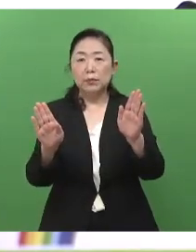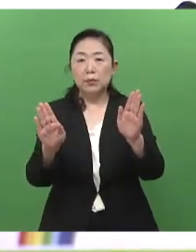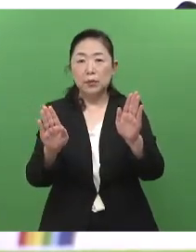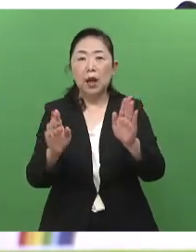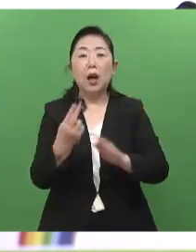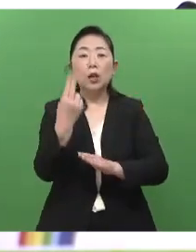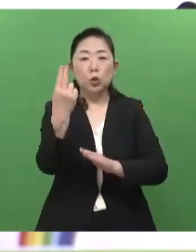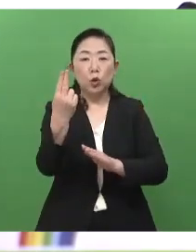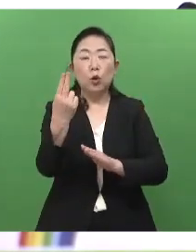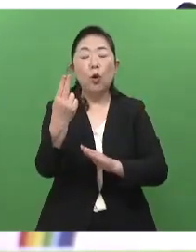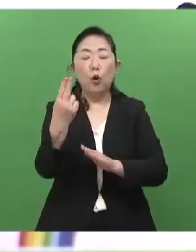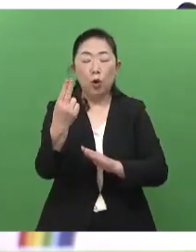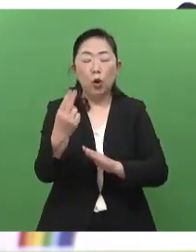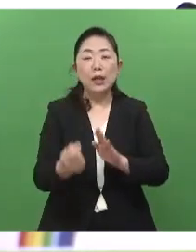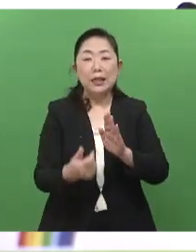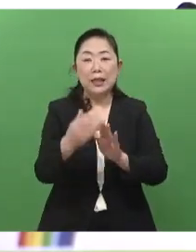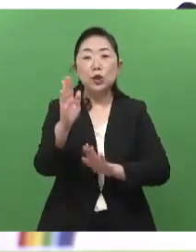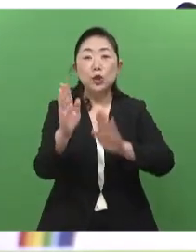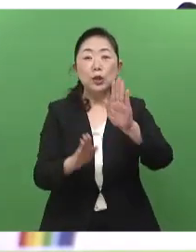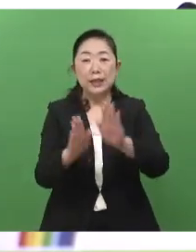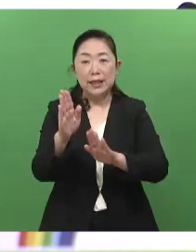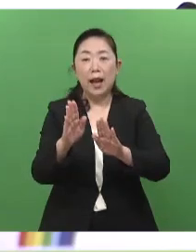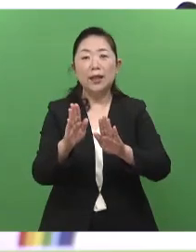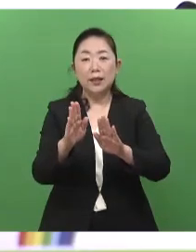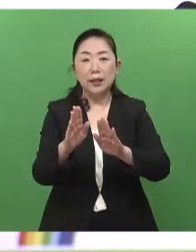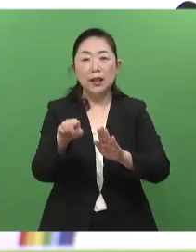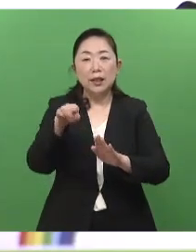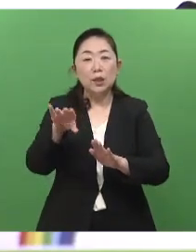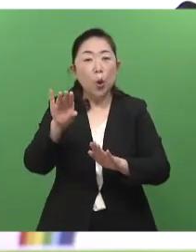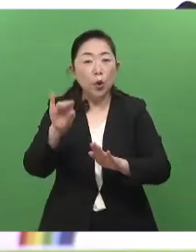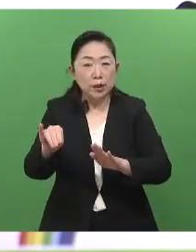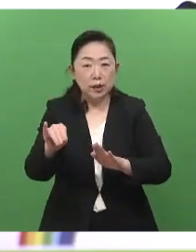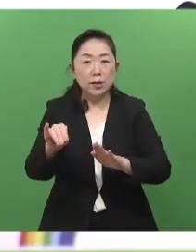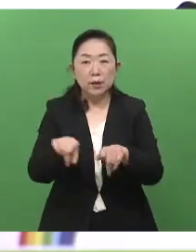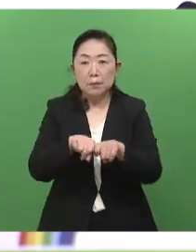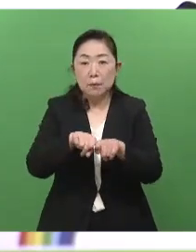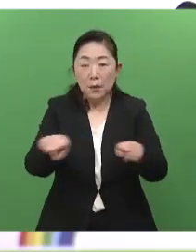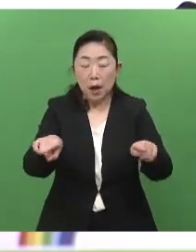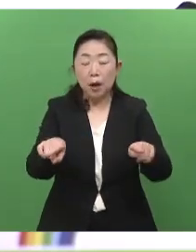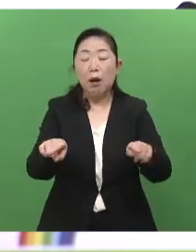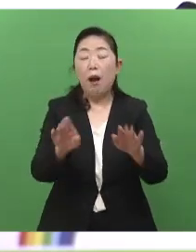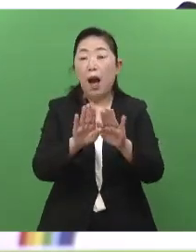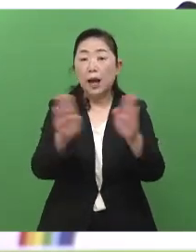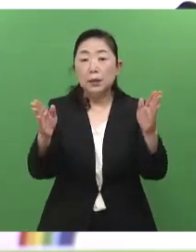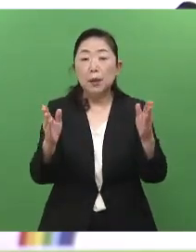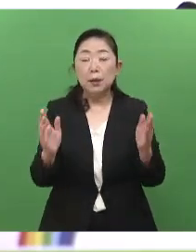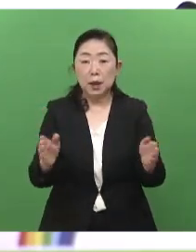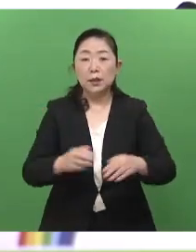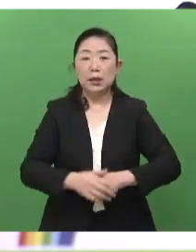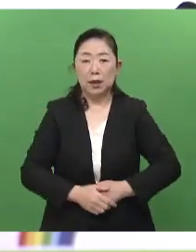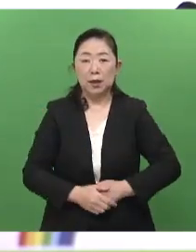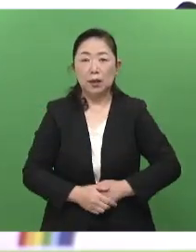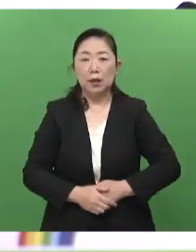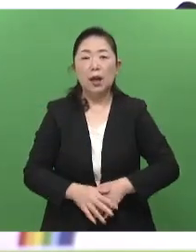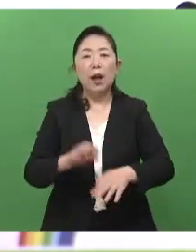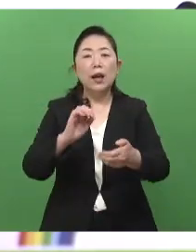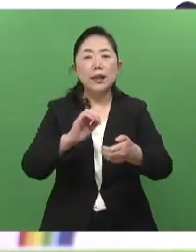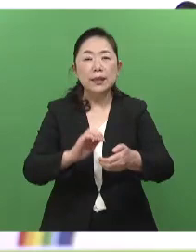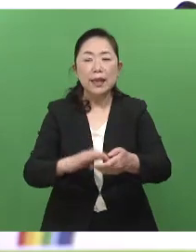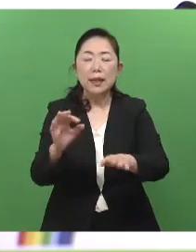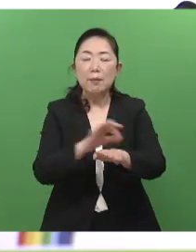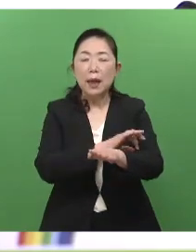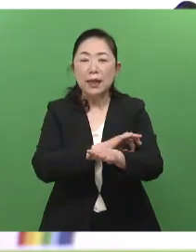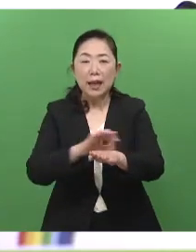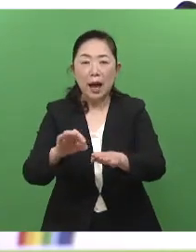急事態措置下にあるということでございます。ぜひともメディアの皆様方